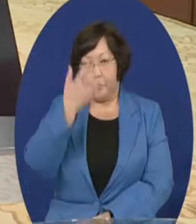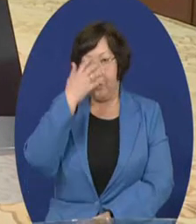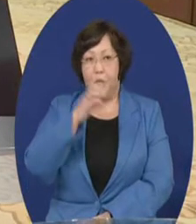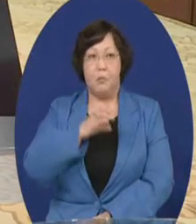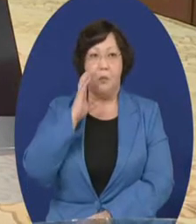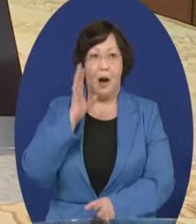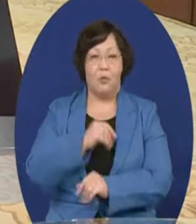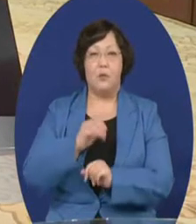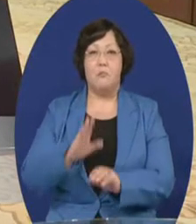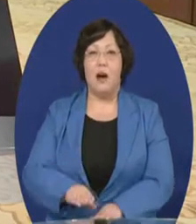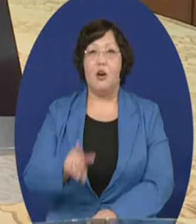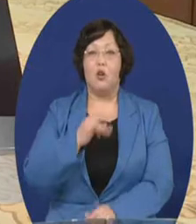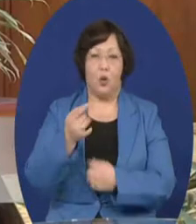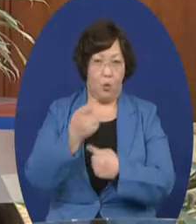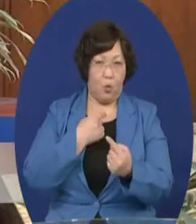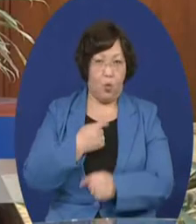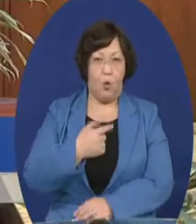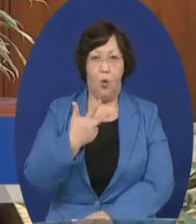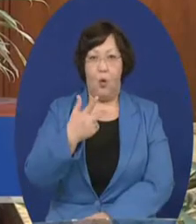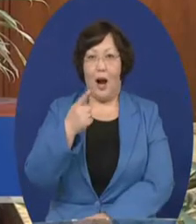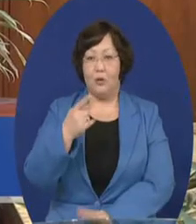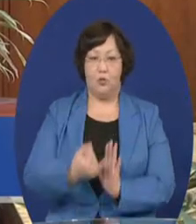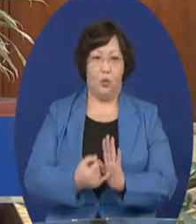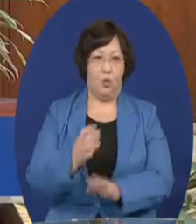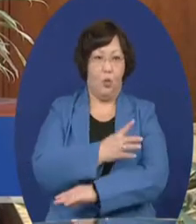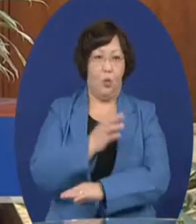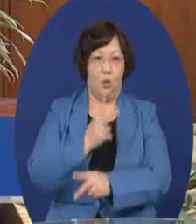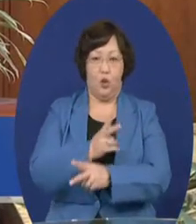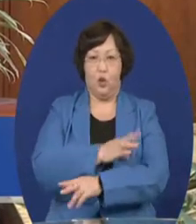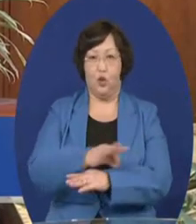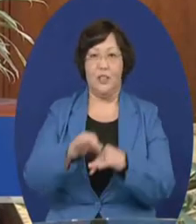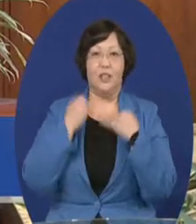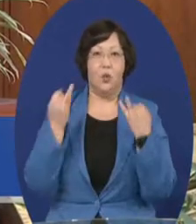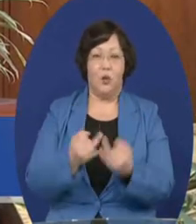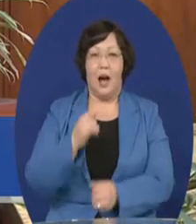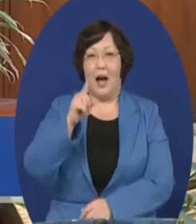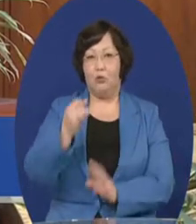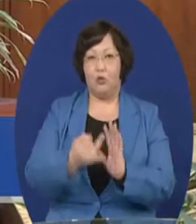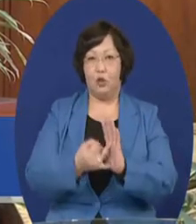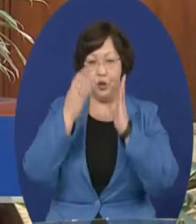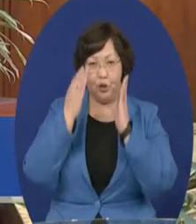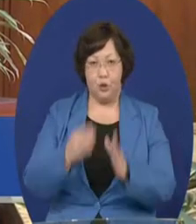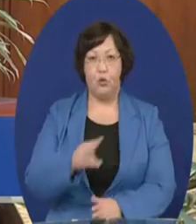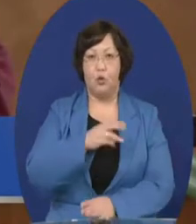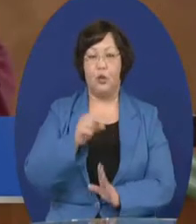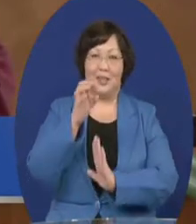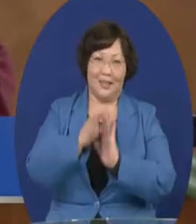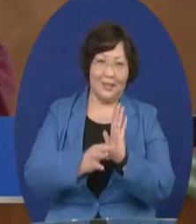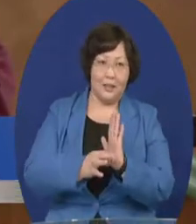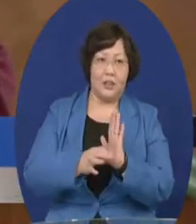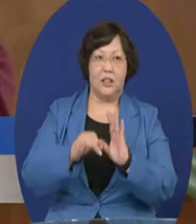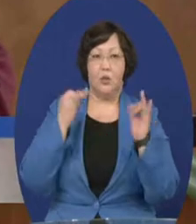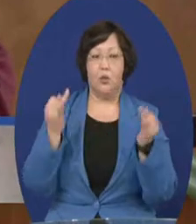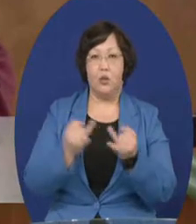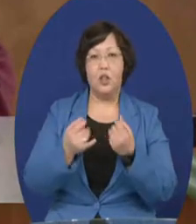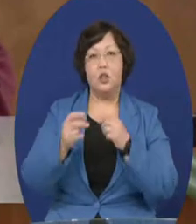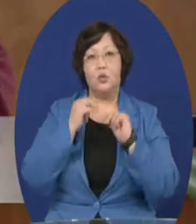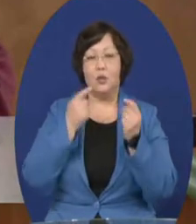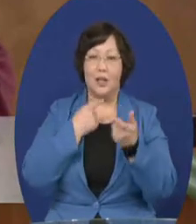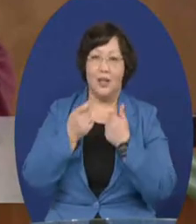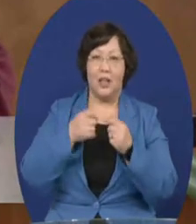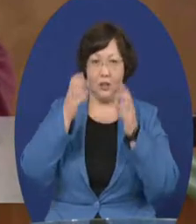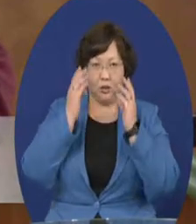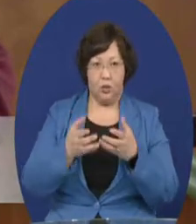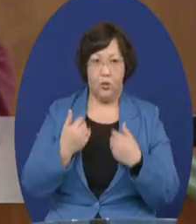Төрийн байгууллалтын байнгын хорооны хуралдаанаар 316 хуулийн төсөл их хурлын 17 тогтоолыг хилэлцэж улсын хурлын чуулганаар шийдвэрлүүлсэн